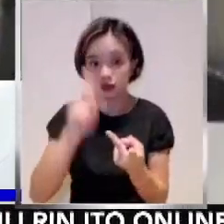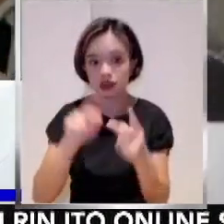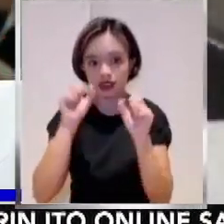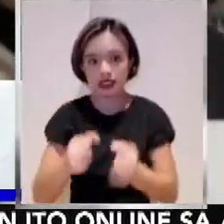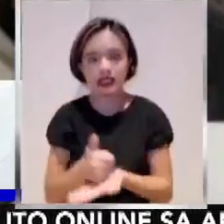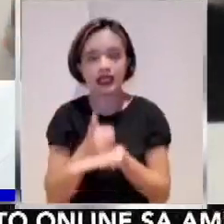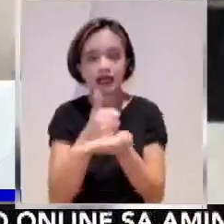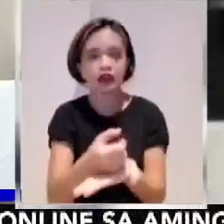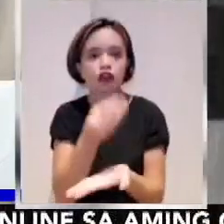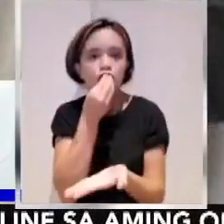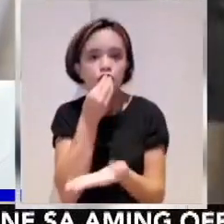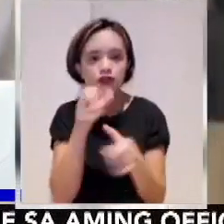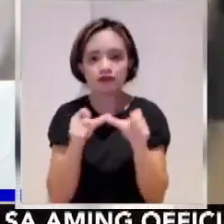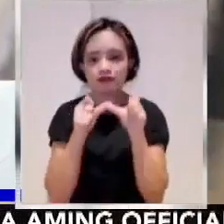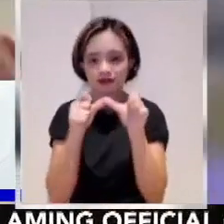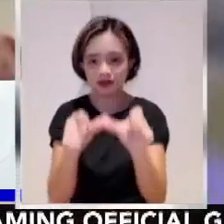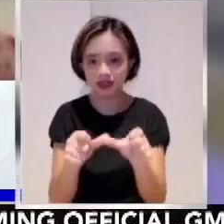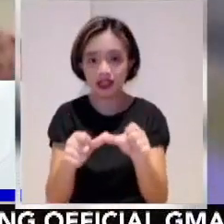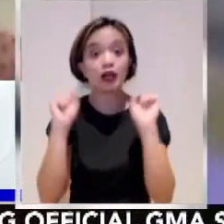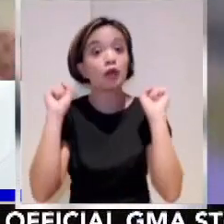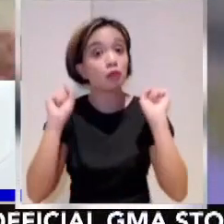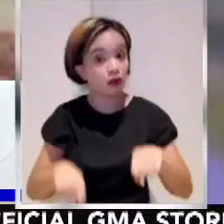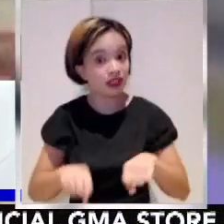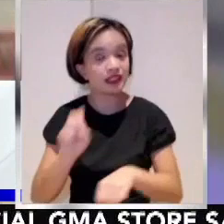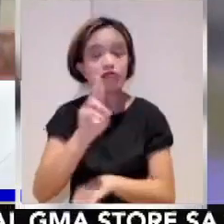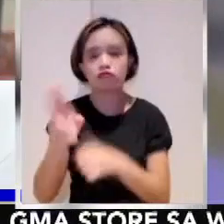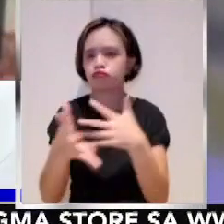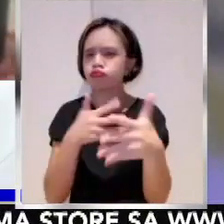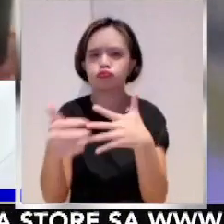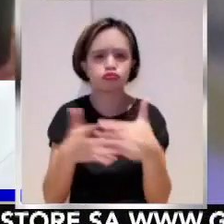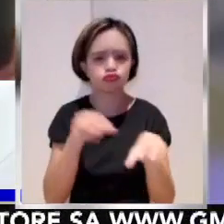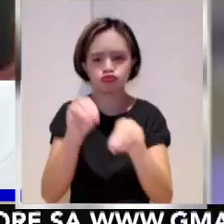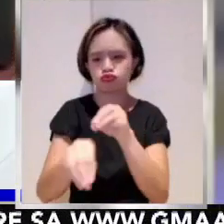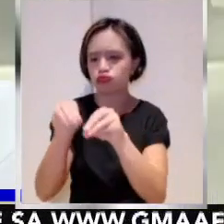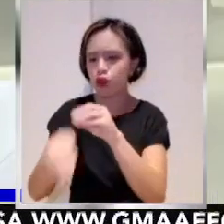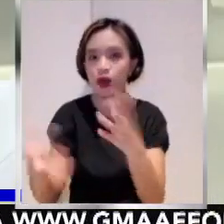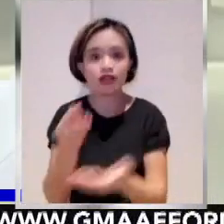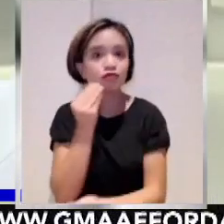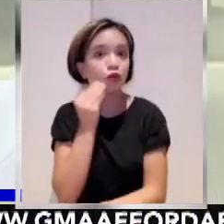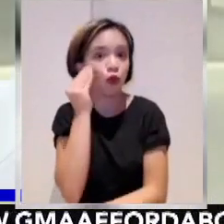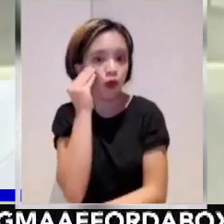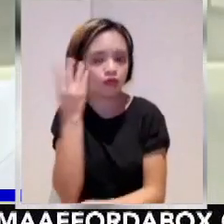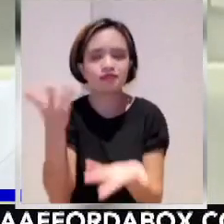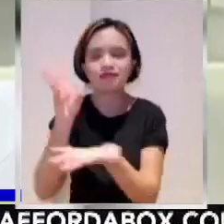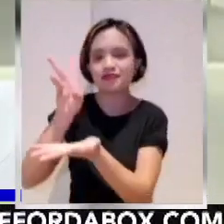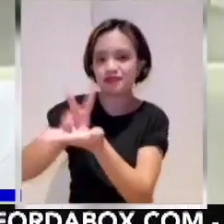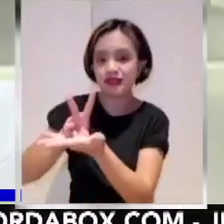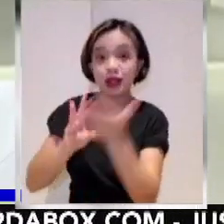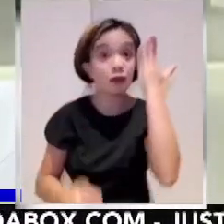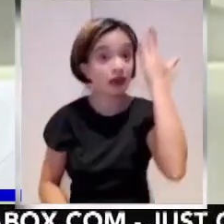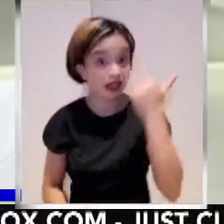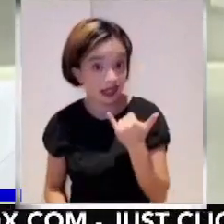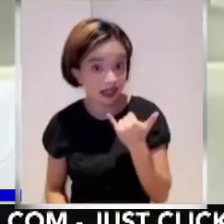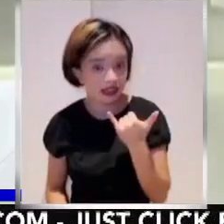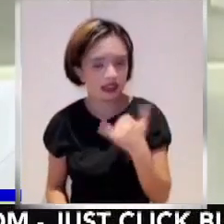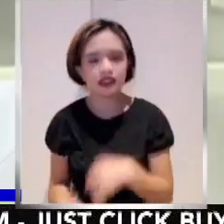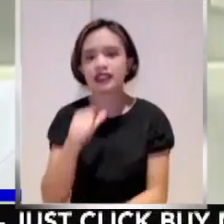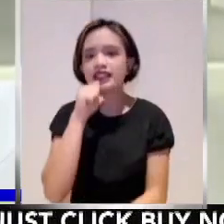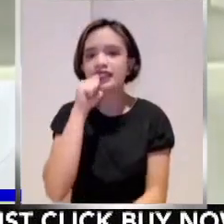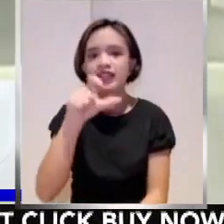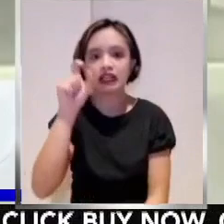sustainability. Pwede raw itong magamit kahit sa pagtatanim sa mga bahay sa mga syudad dahil hindi kailangan ng malaking